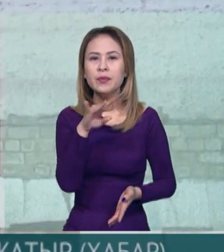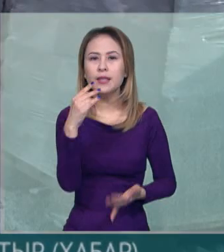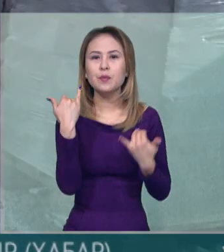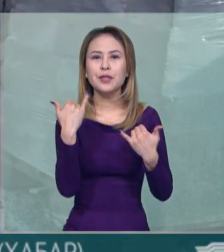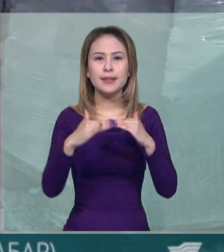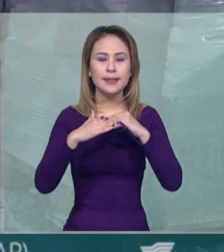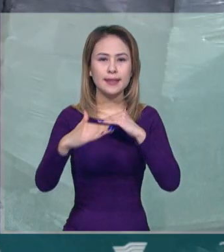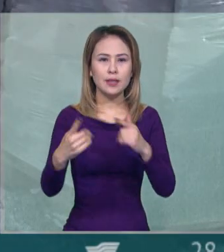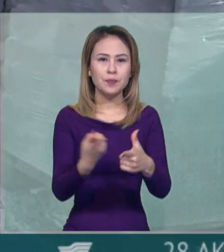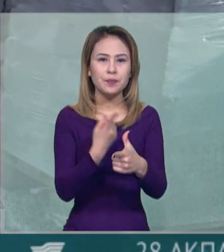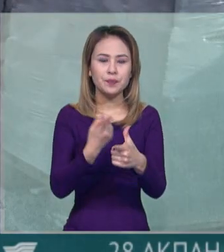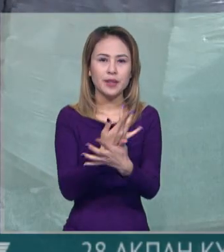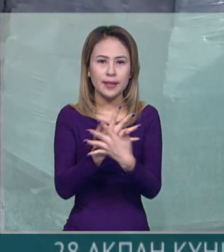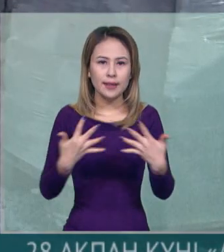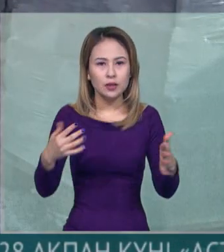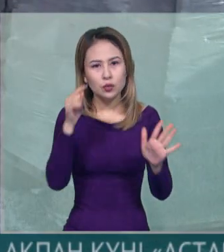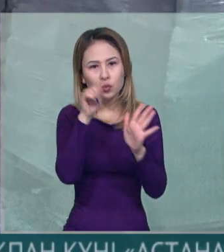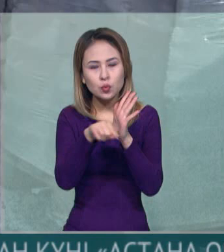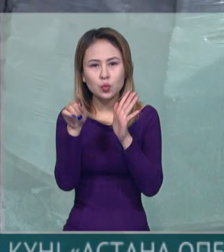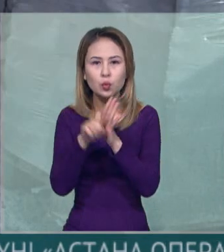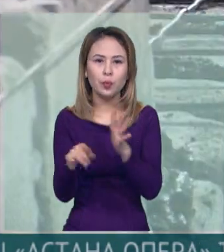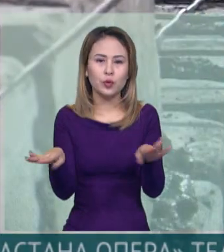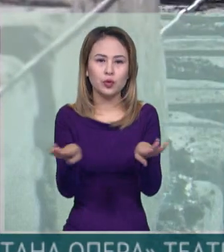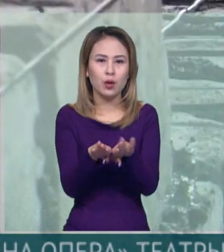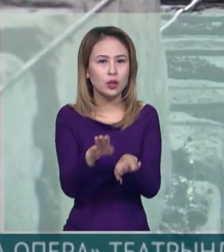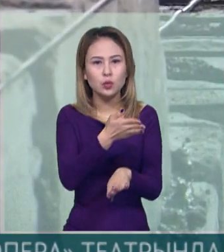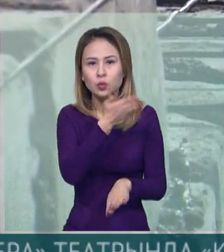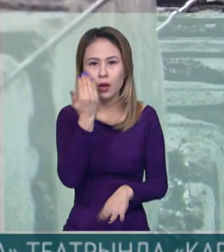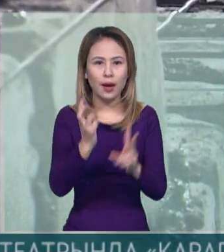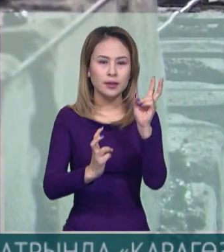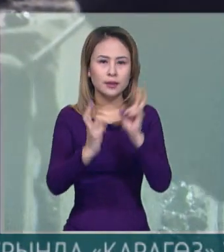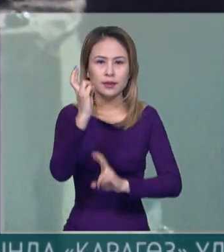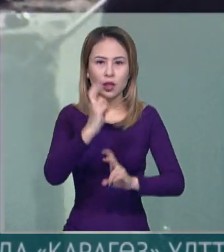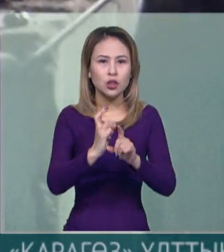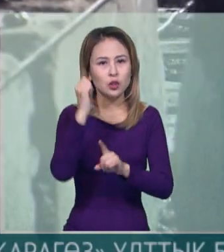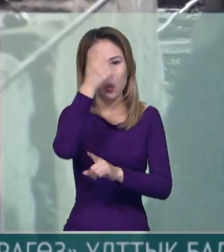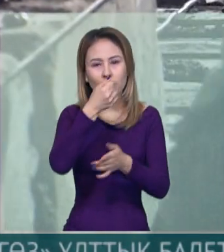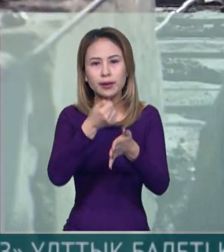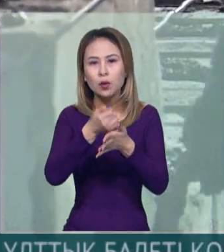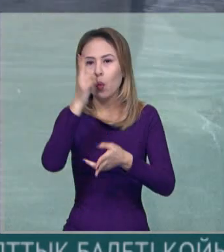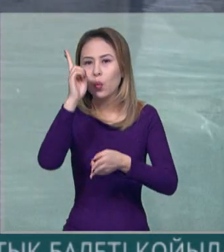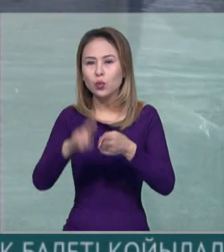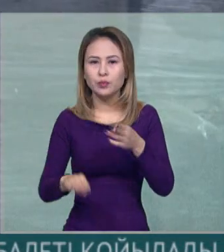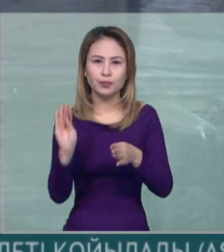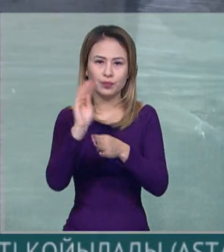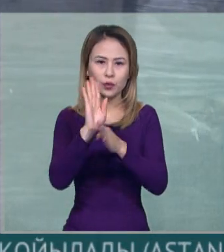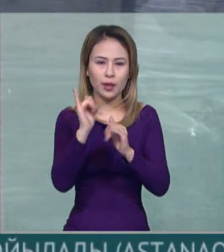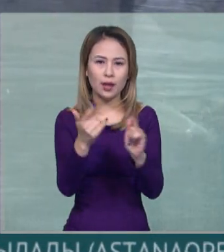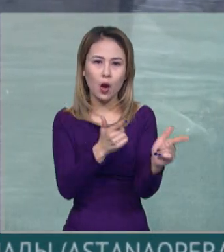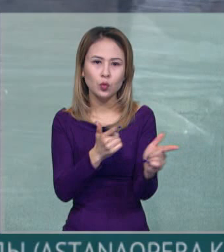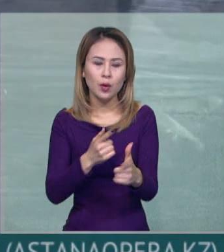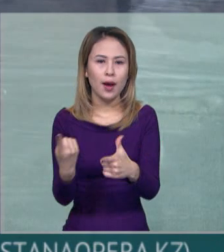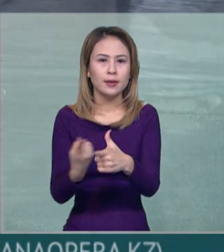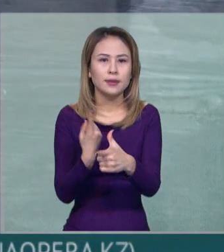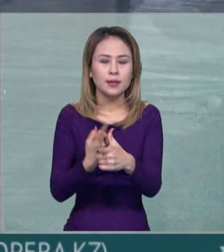елімізде шаян тұқымдас жәндіктерді терең өңдейтін мұндай кешен мүлдем жоқ. Сәтін салса, кәсіпорын жыл соңына дейін іске қосылады. Дайын